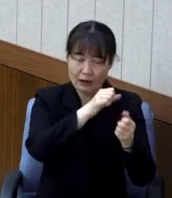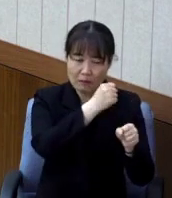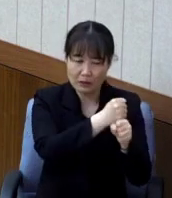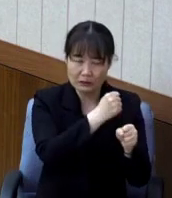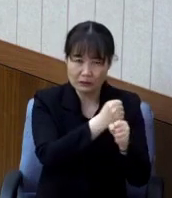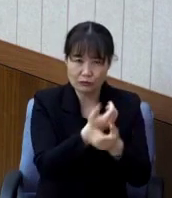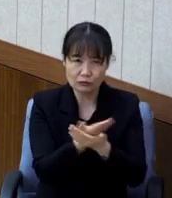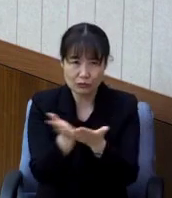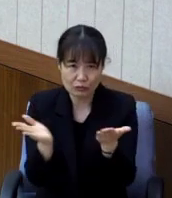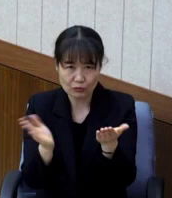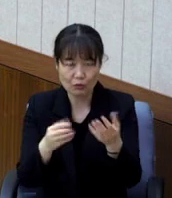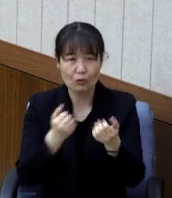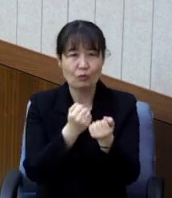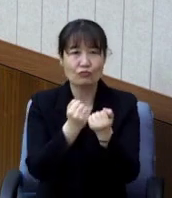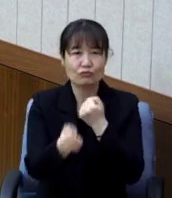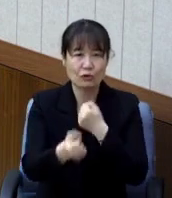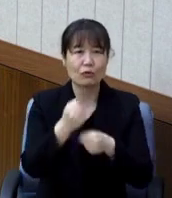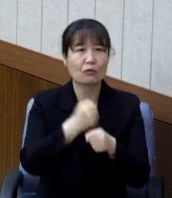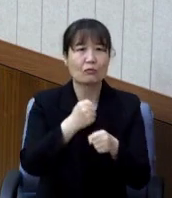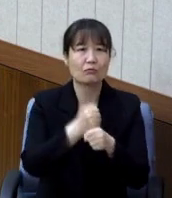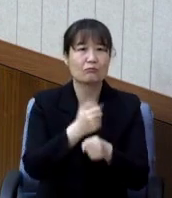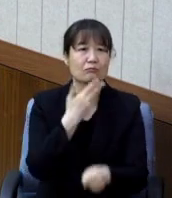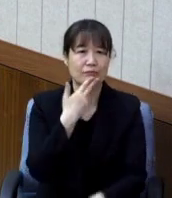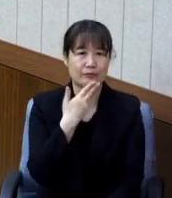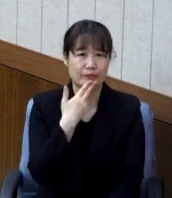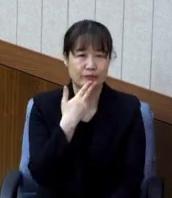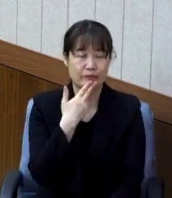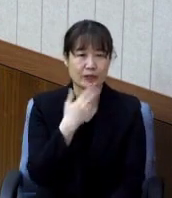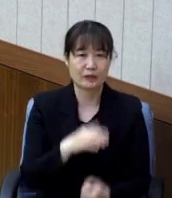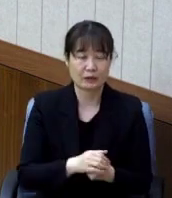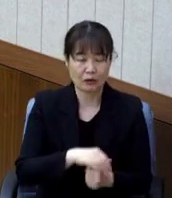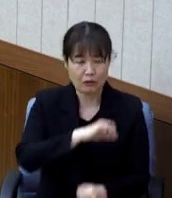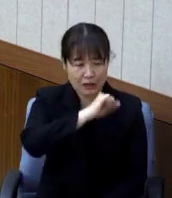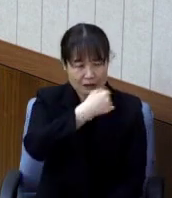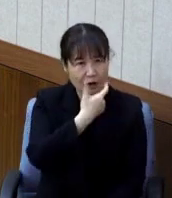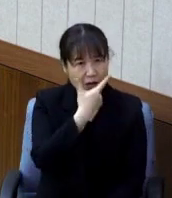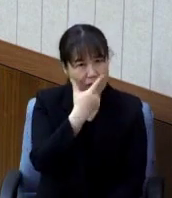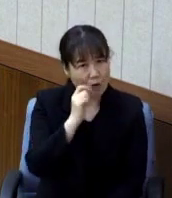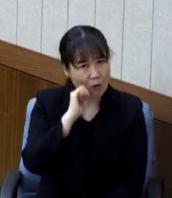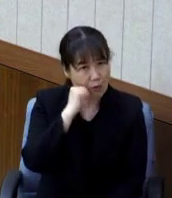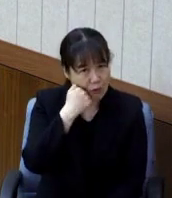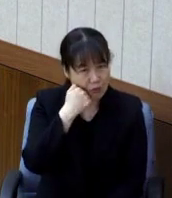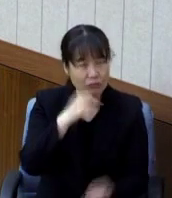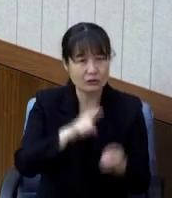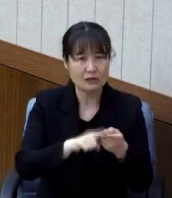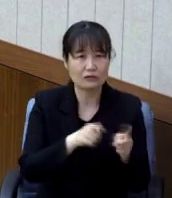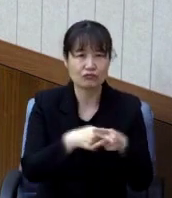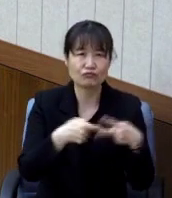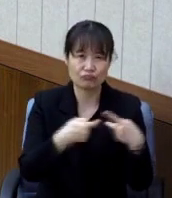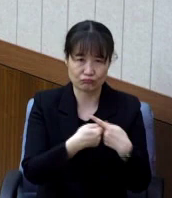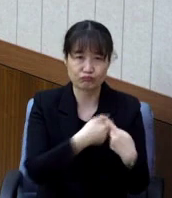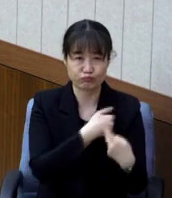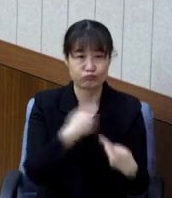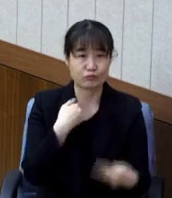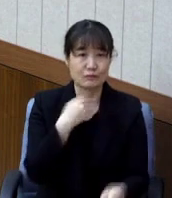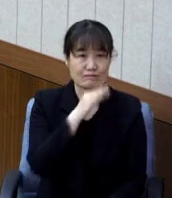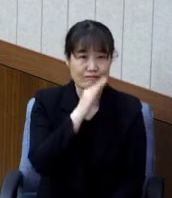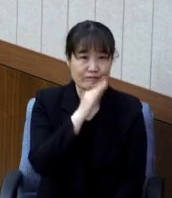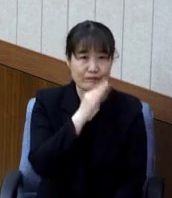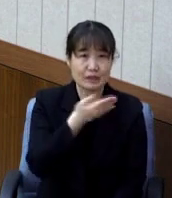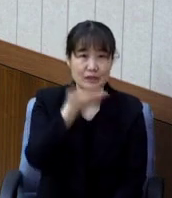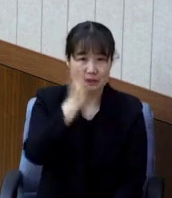예산임을 인지하고도 편성하지 않았습니다. 이 재정이 어려웠던 상황인 것은 충분히 공감합니다.